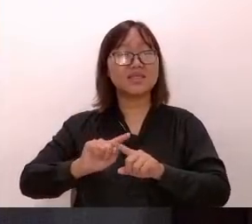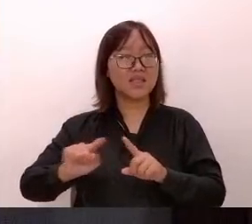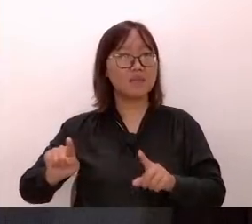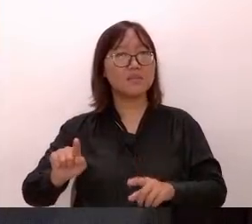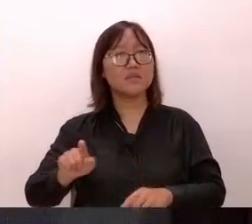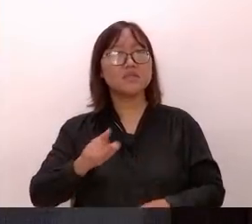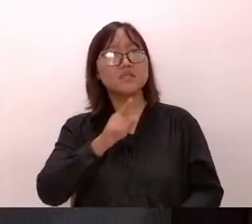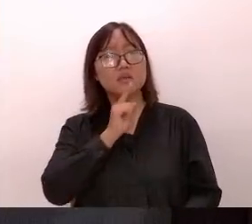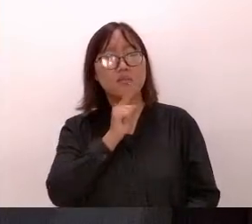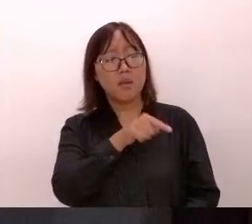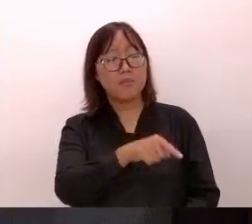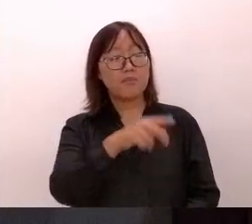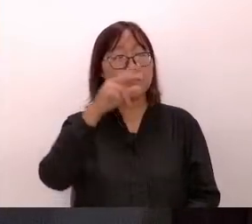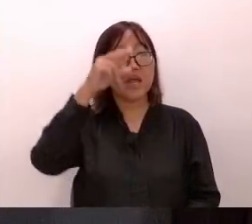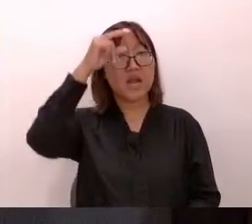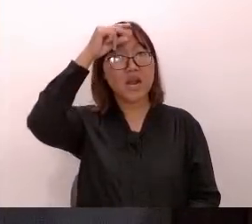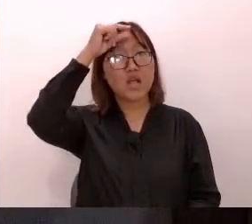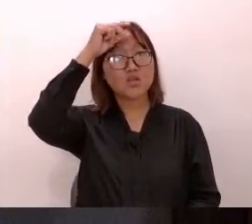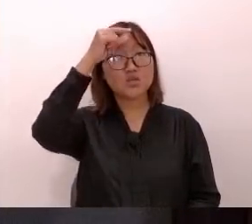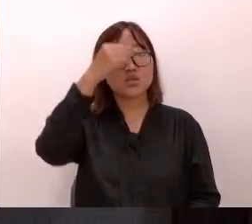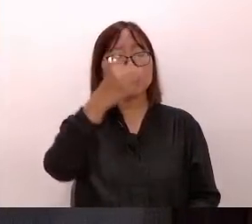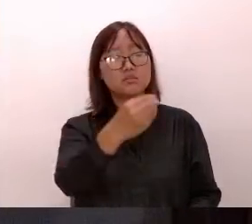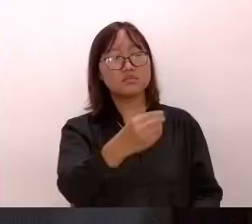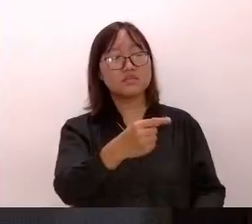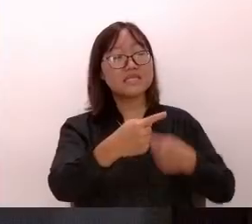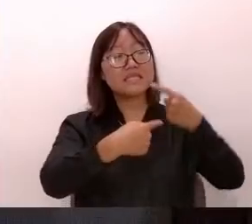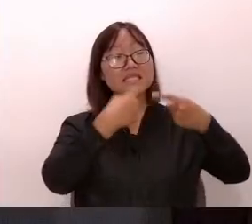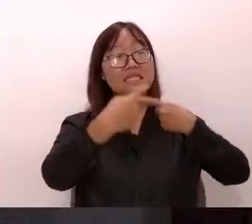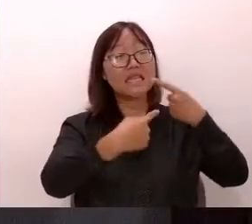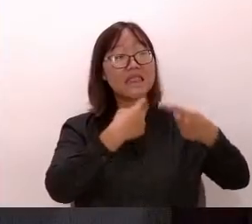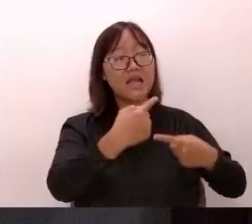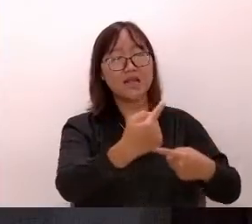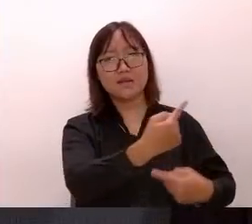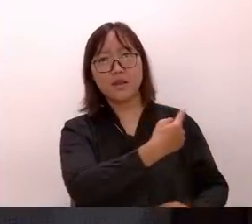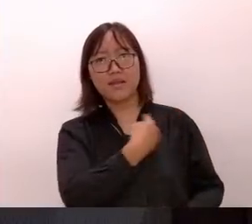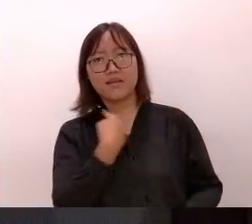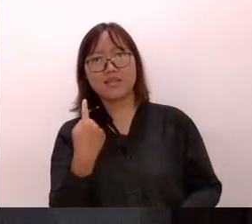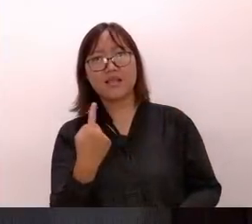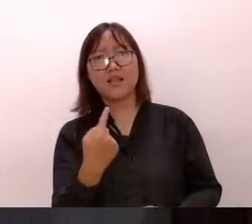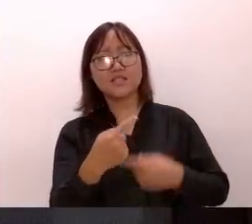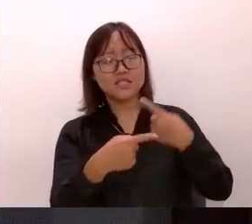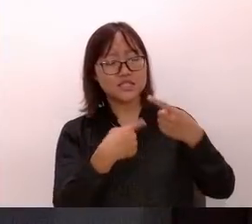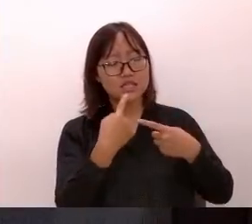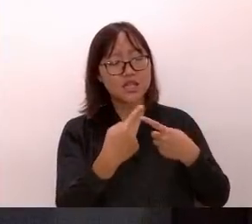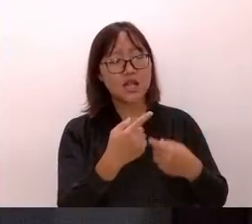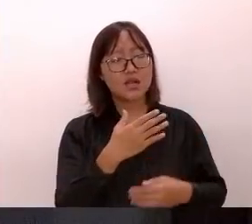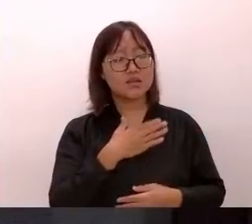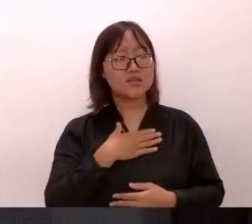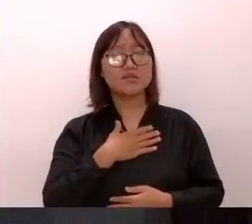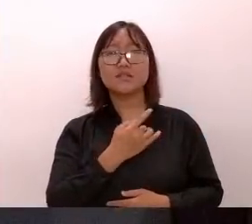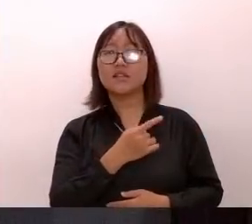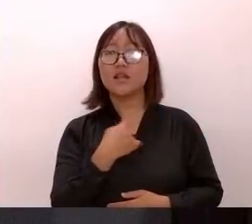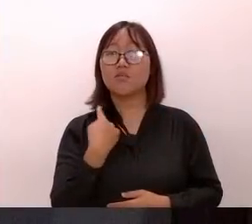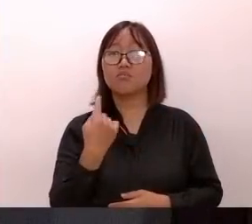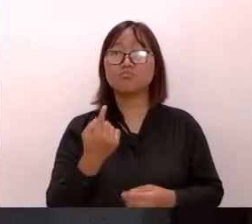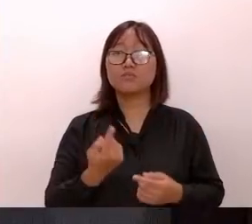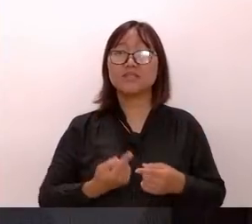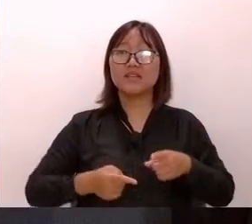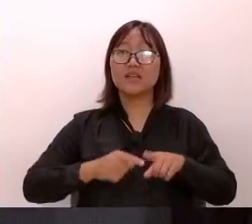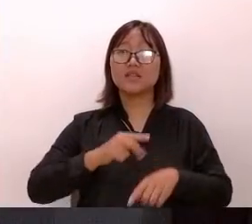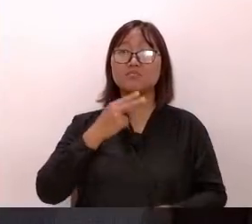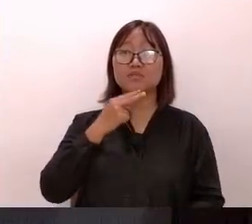para penggantinya menjadi percaya seperti Thomas Yohanes di dalam bacaan kedua